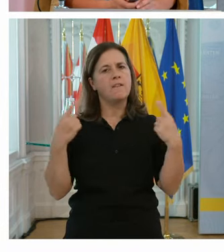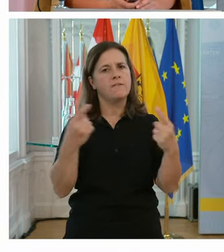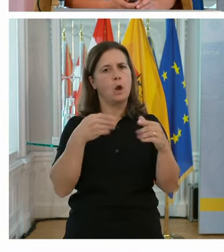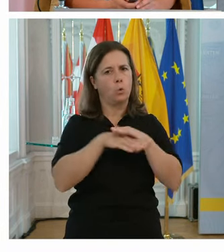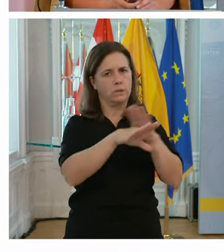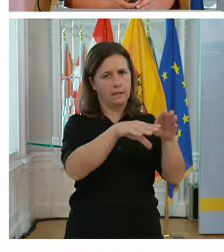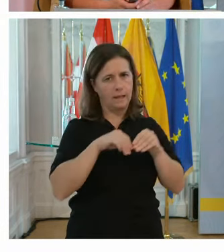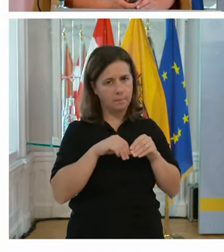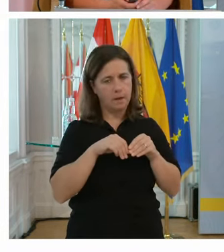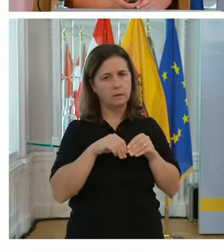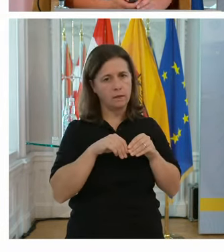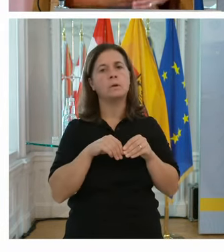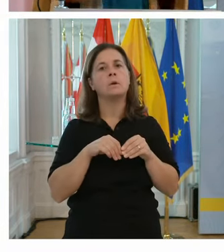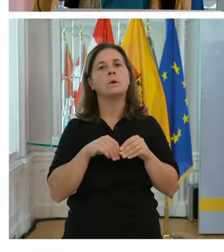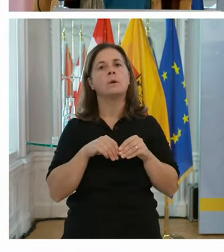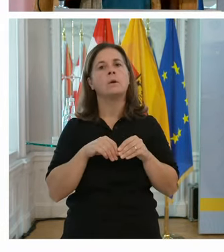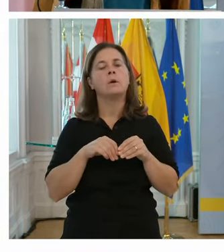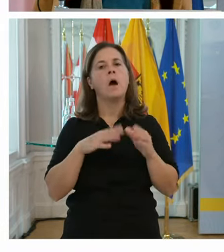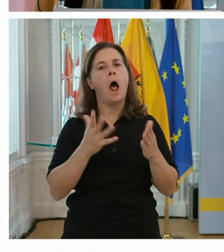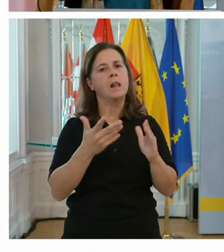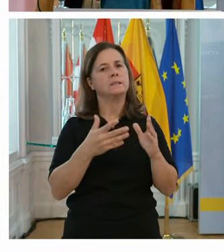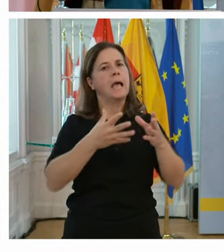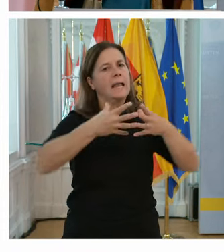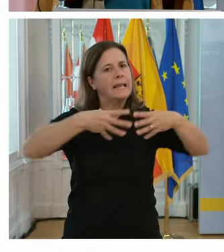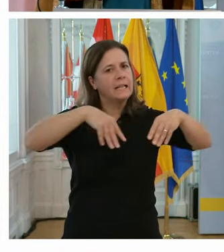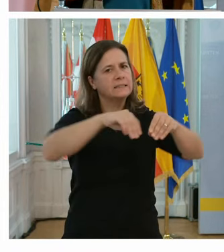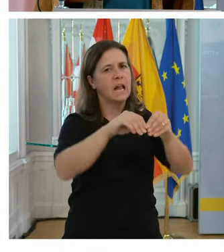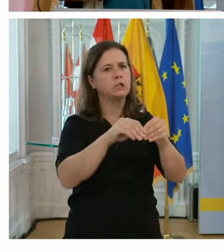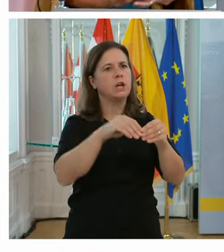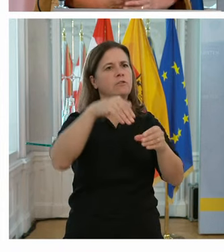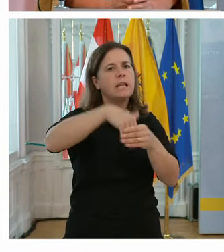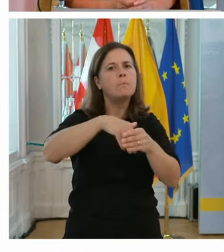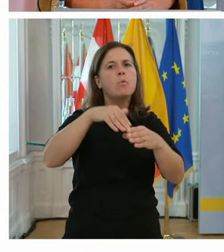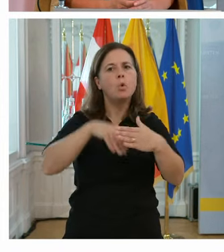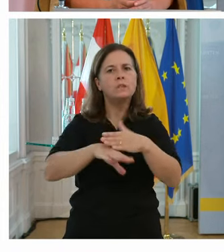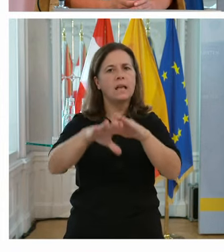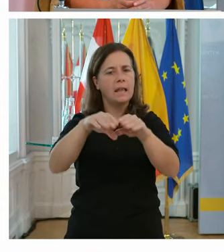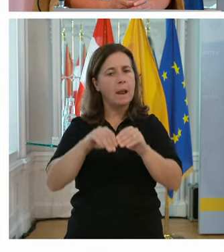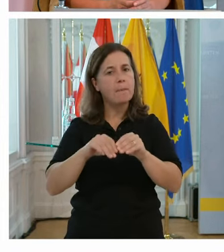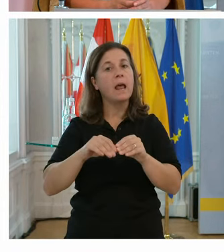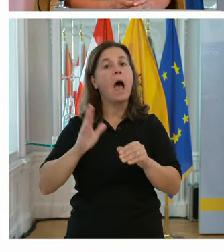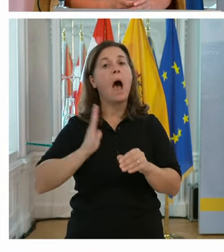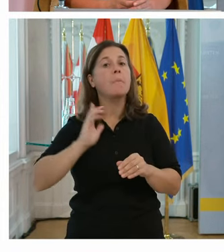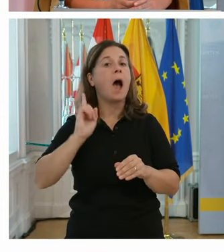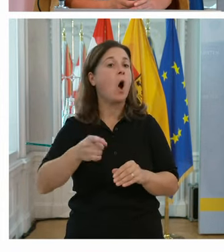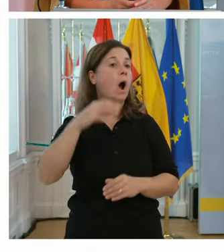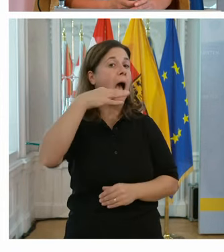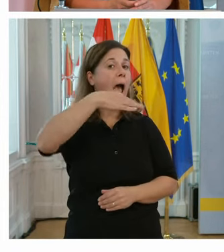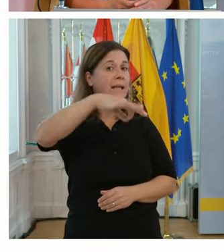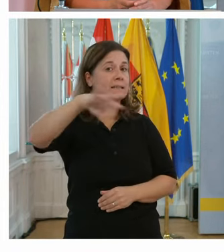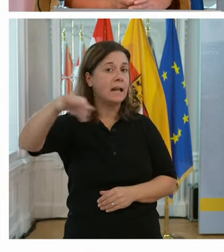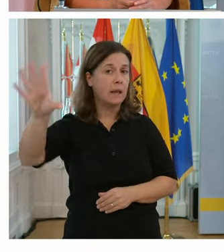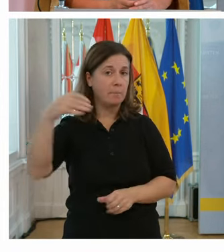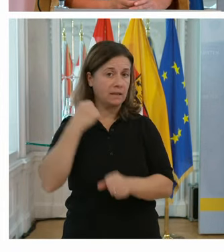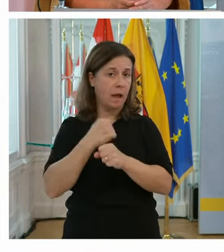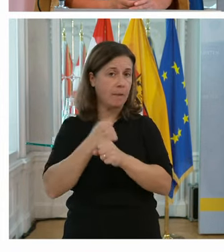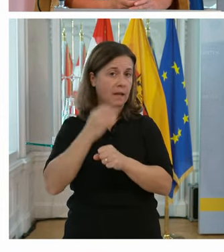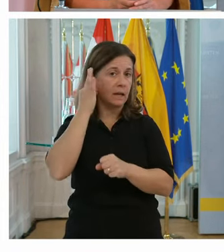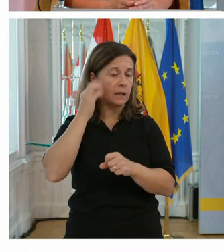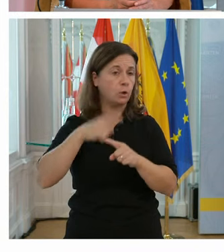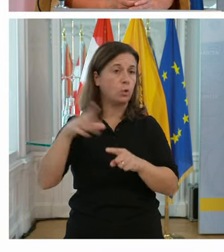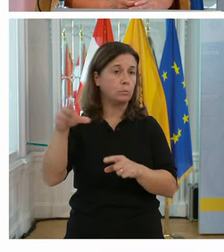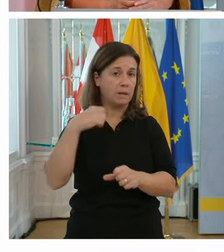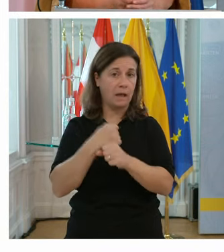Unternehmen, als Gesellschaft im Unternehmen, aber auch die einzelnen Mitarbeiterinnen und